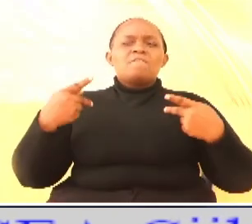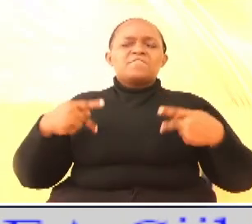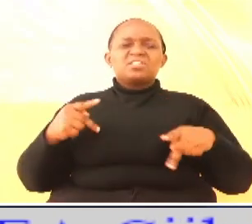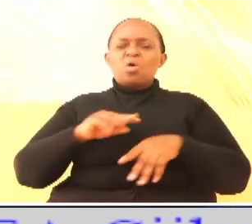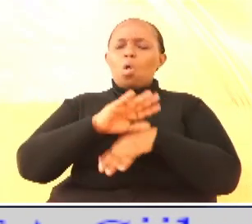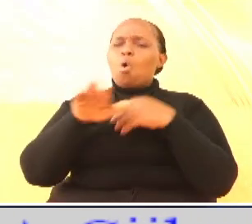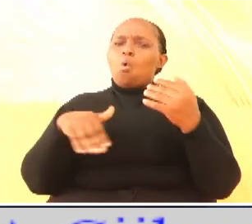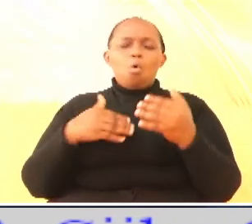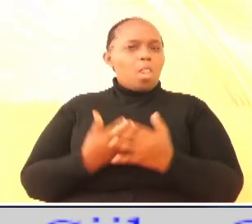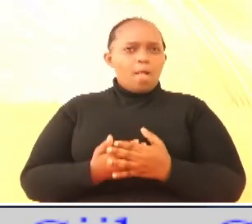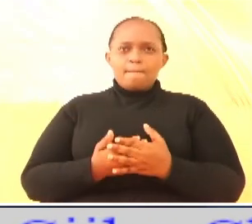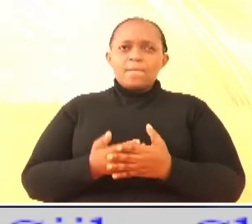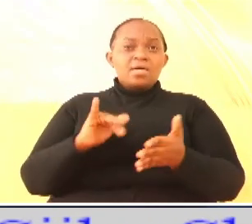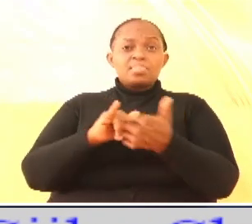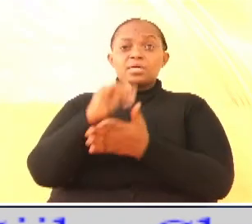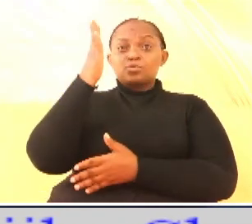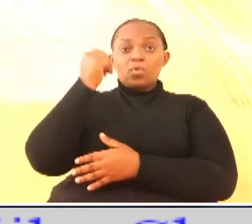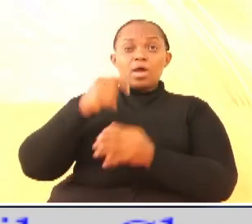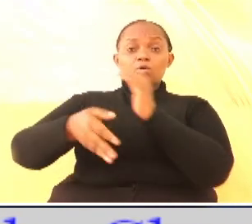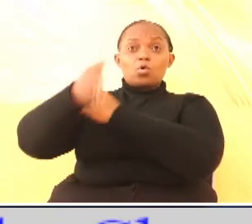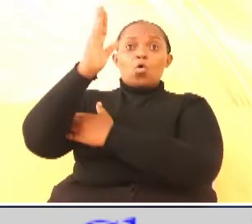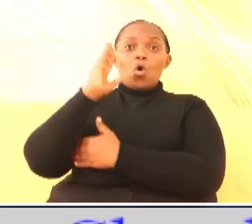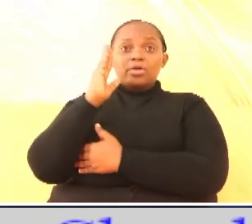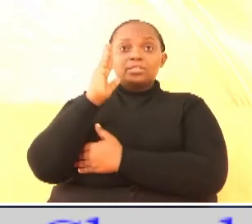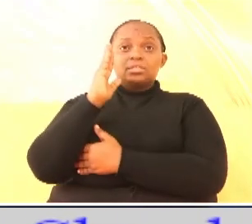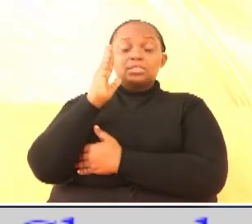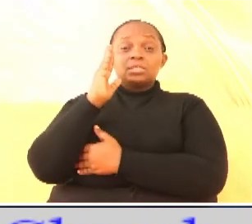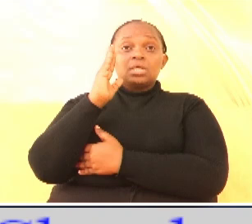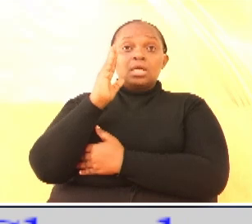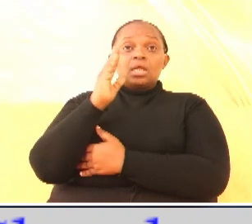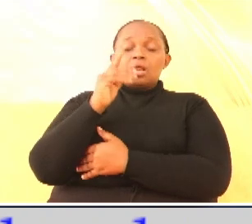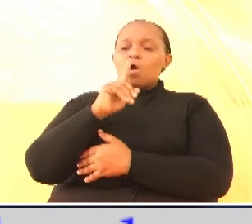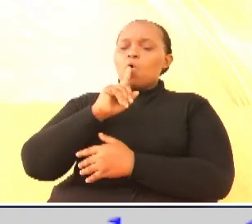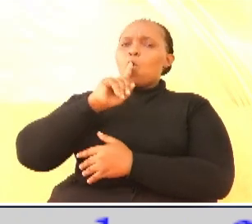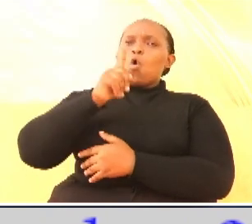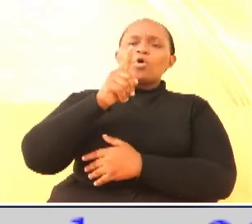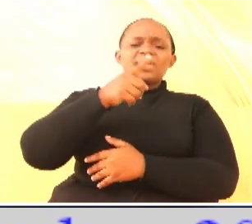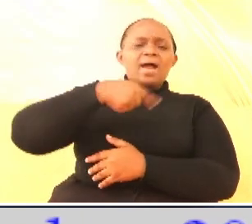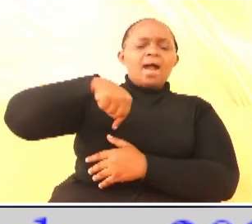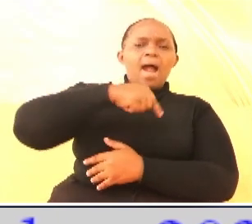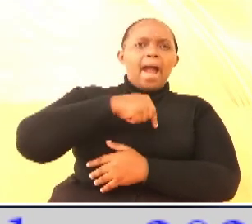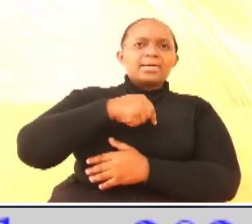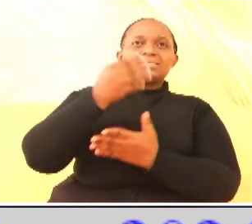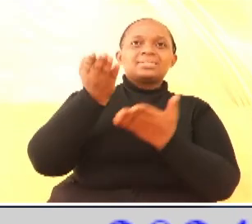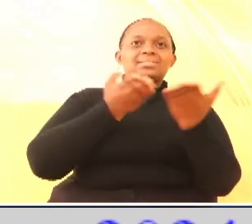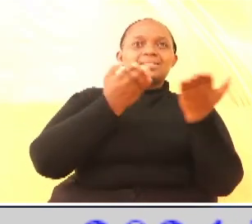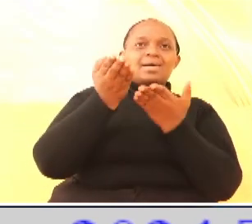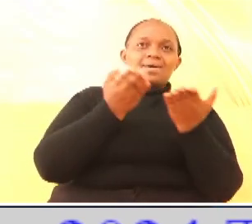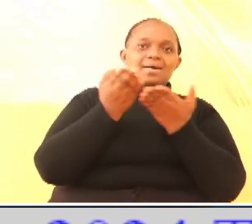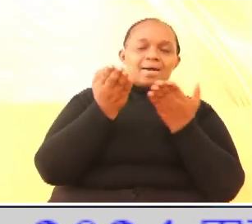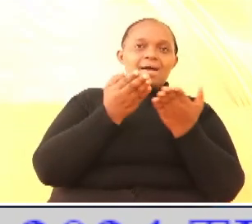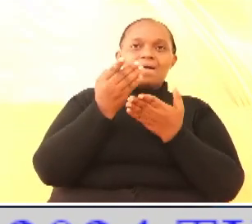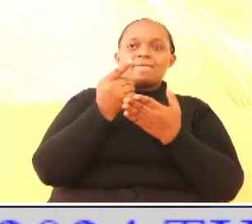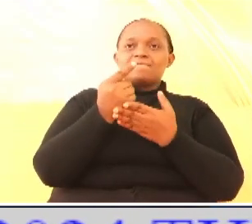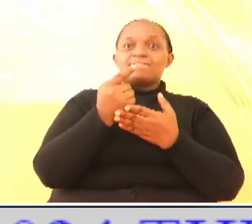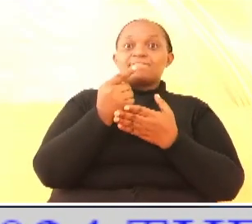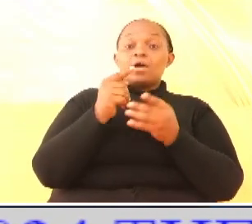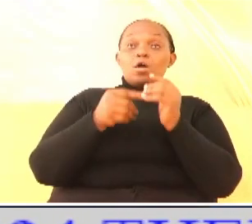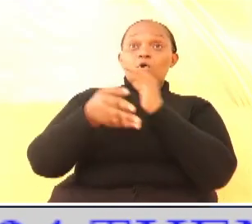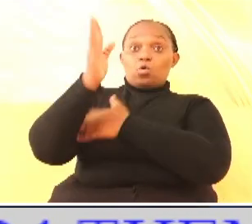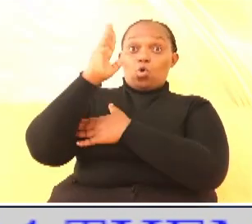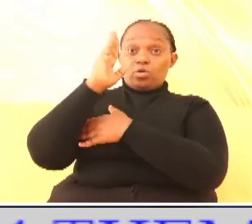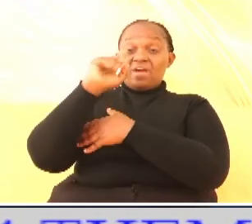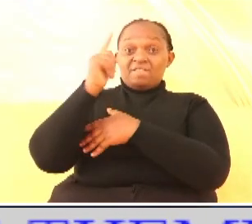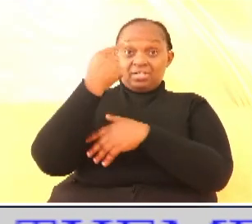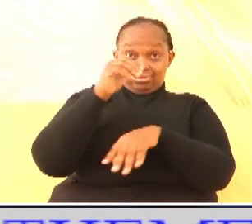yote. Kwa hivyo Mungu anapotuamrisha tumtumikie, kwanza anatuita, kisha